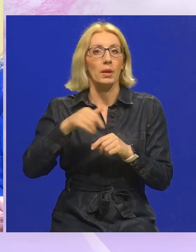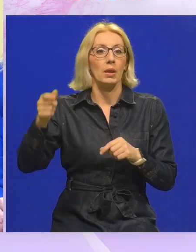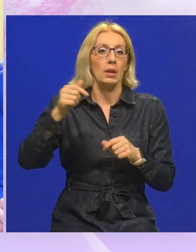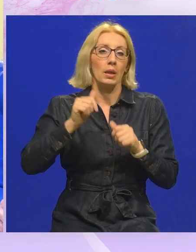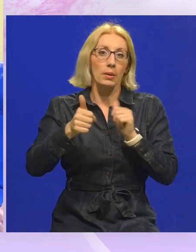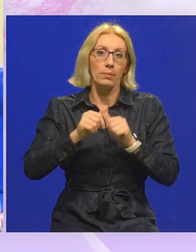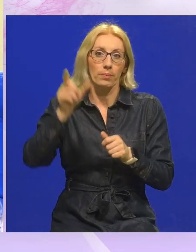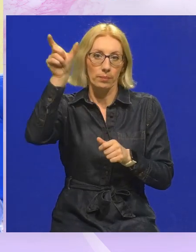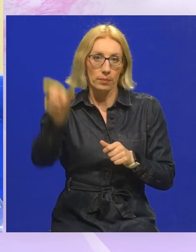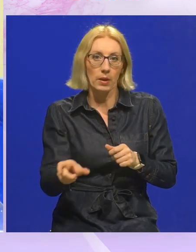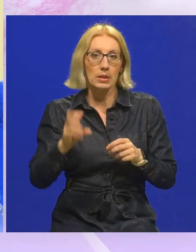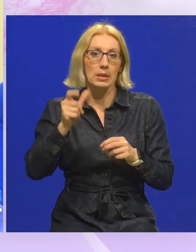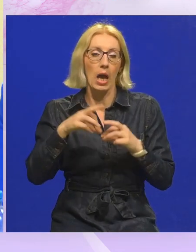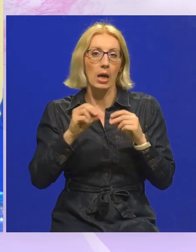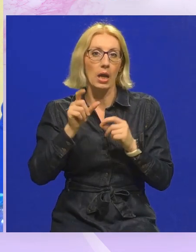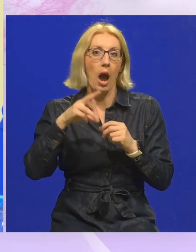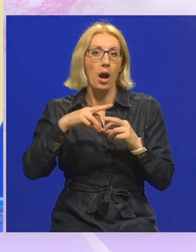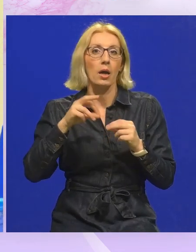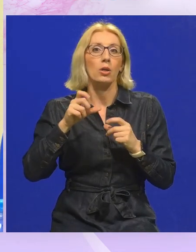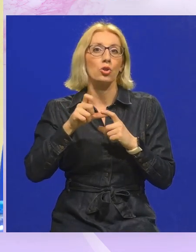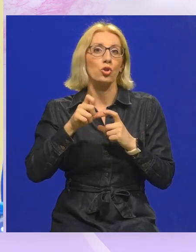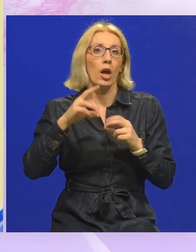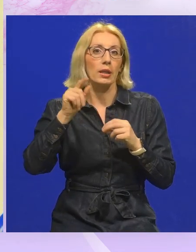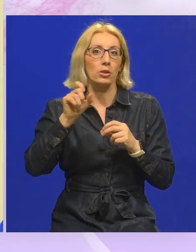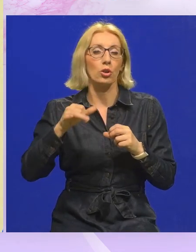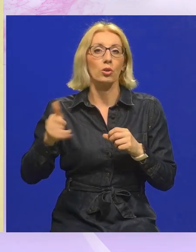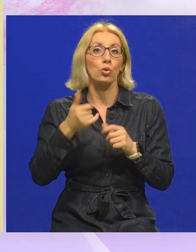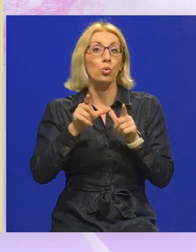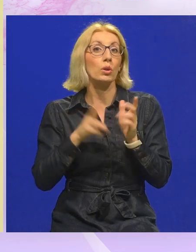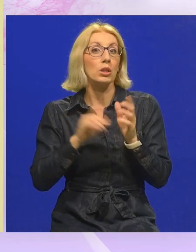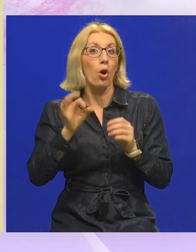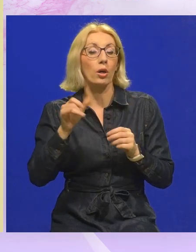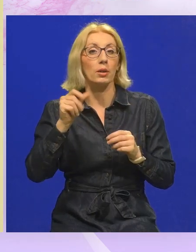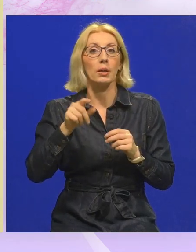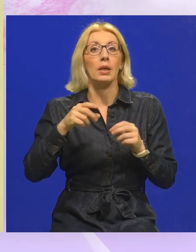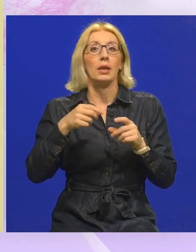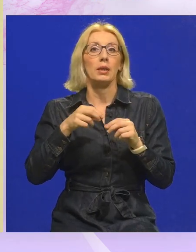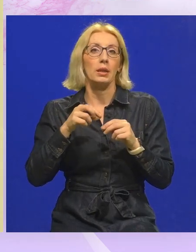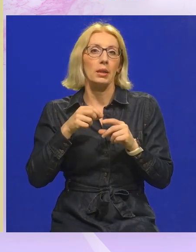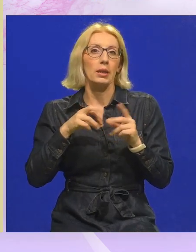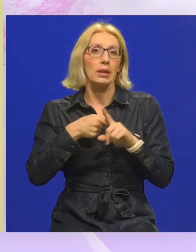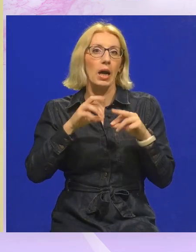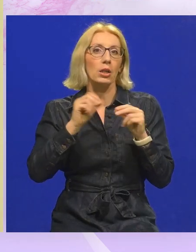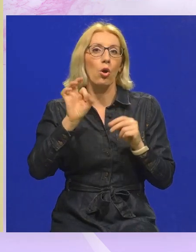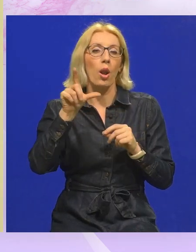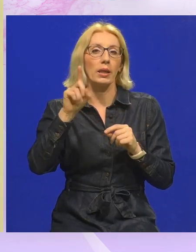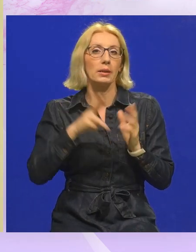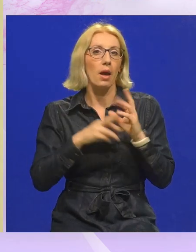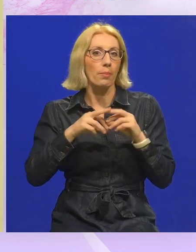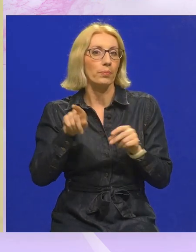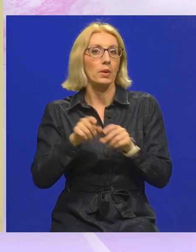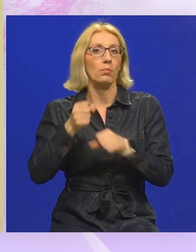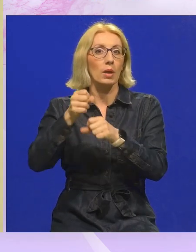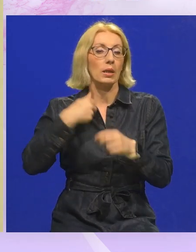Natjecateljica Sara Šarić u kategoriji junior te natjecateljica Karolina Kanižaj u kategoriji senior su